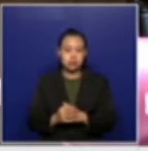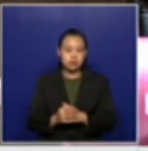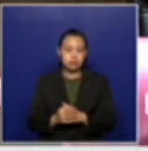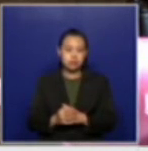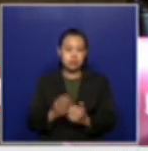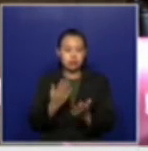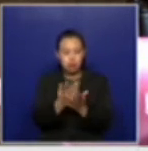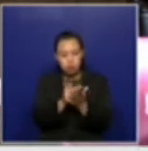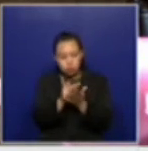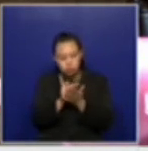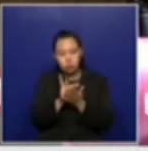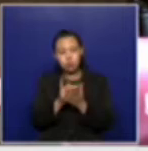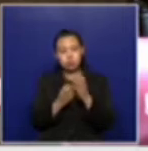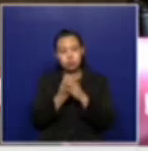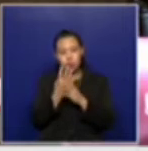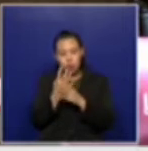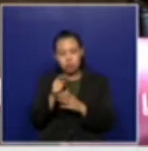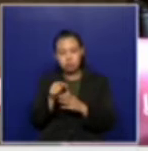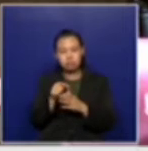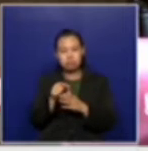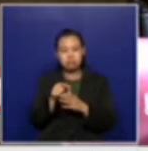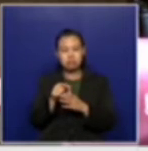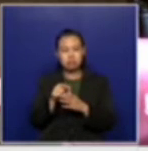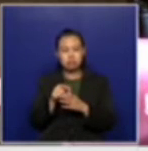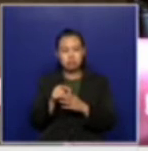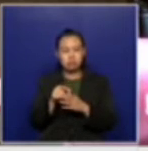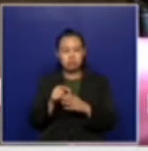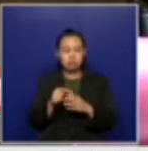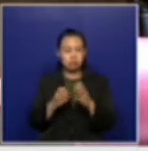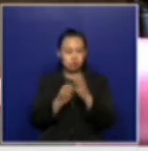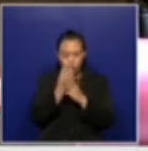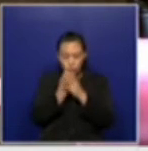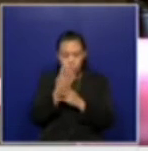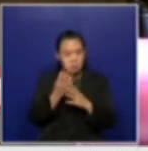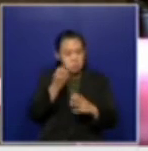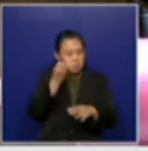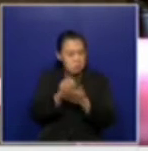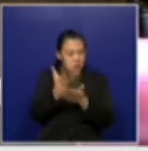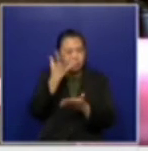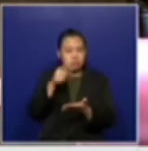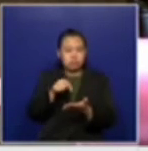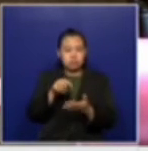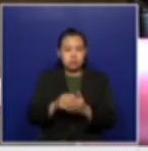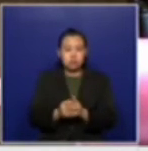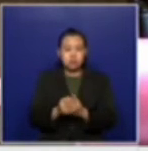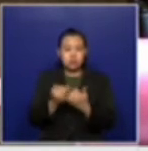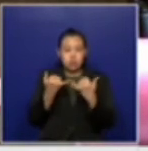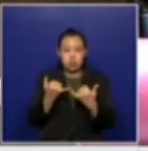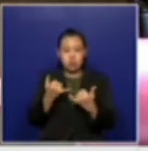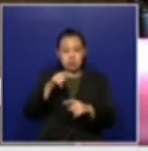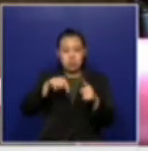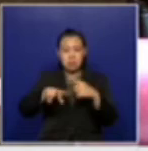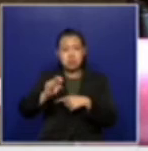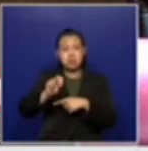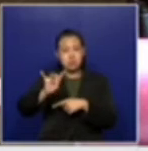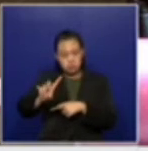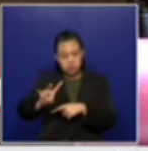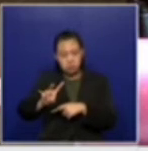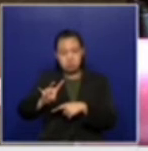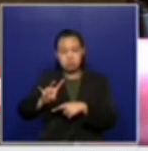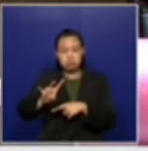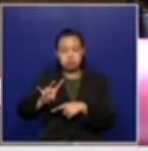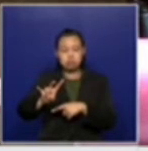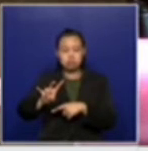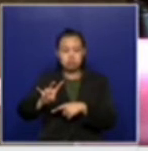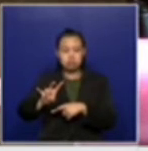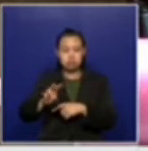ท่านประธานก็รู้ว่านอนแบงค์นั้นดอกเบี้ยสูงกว่าปกติวันนี้ไปถึง 37% แล้วเพราะฉะนั้น